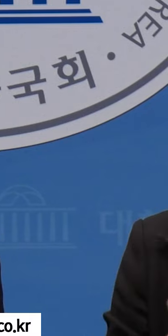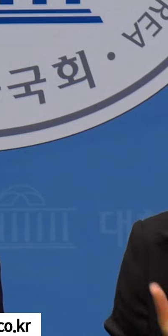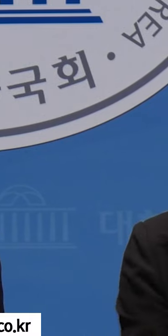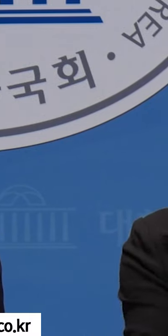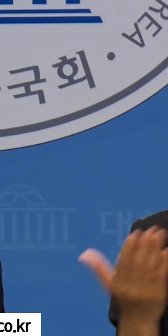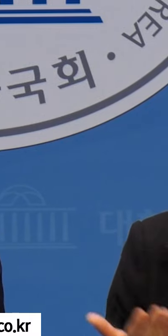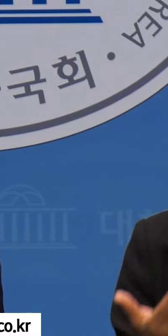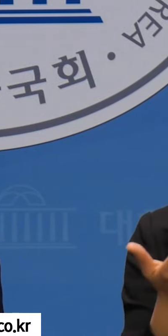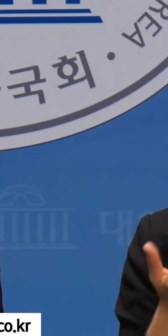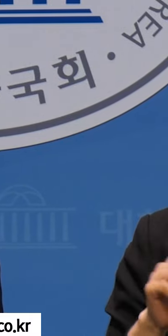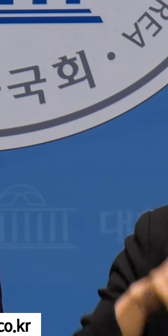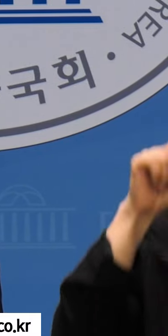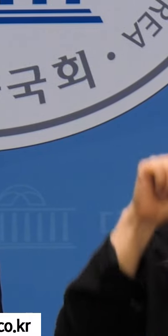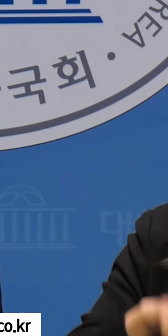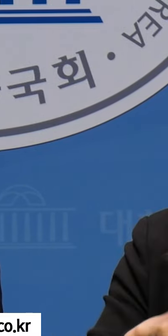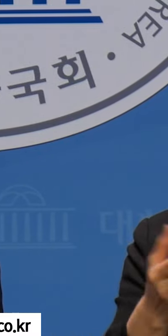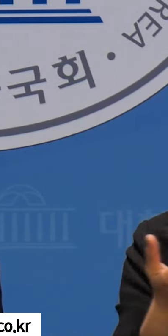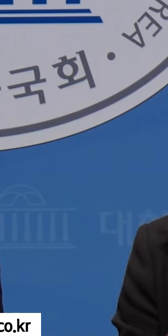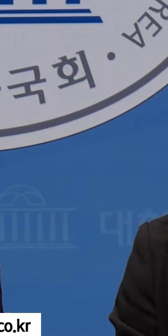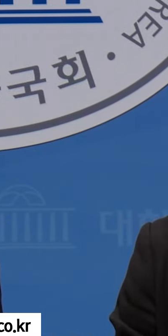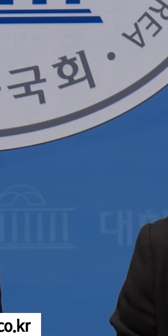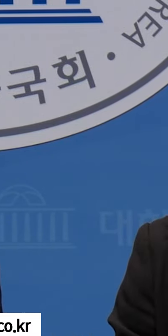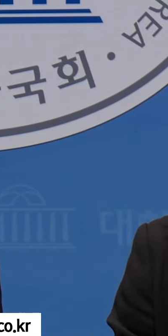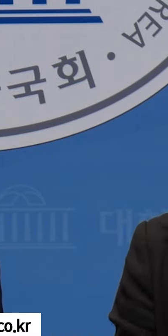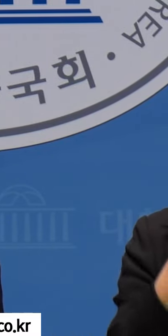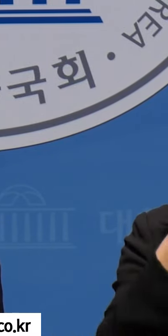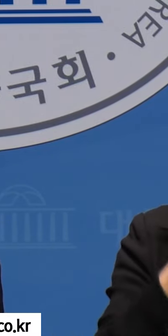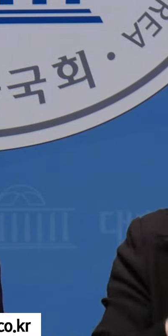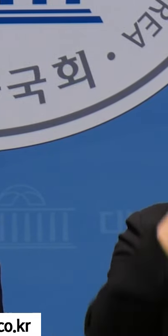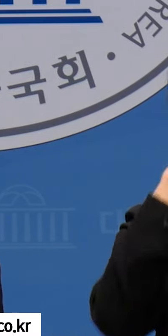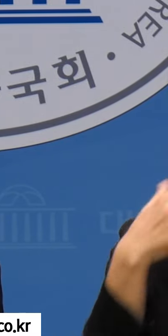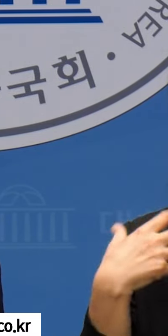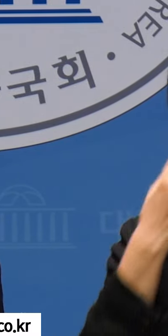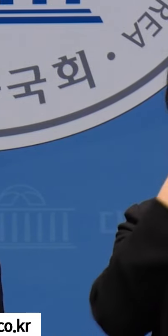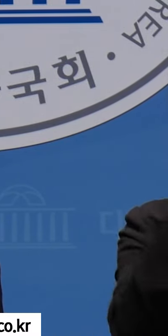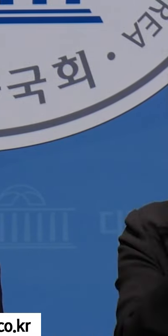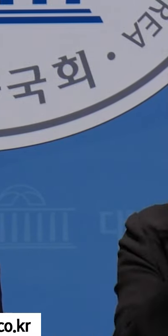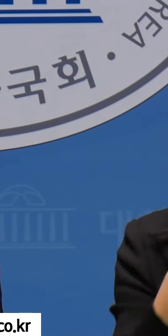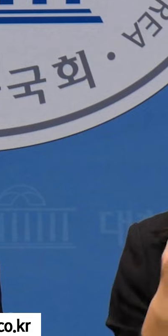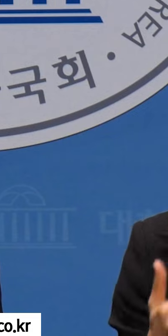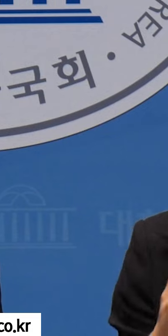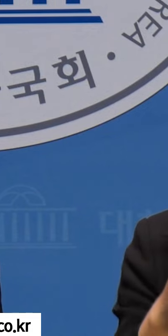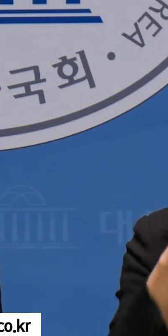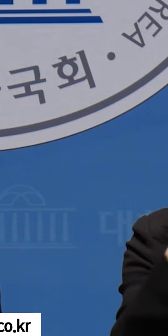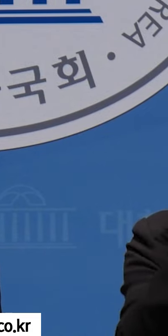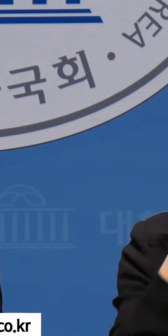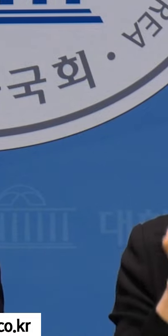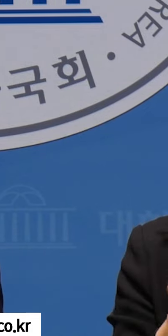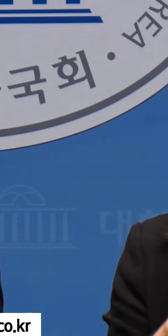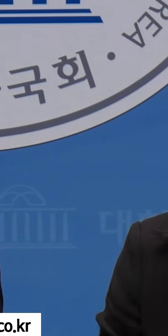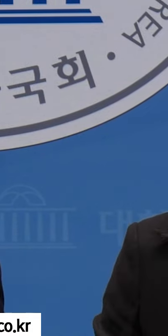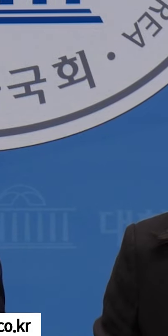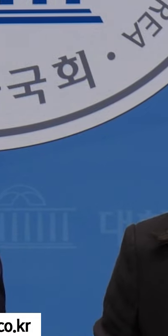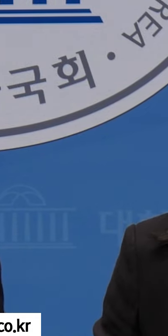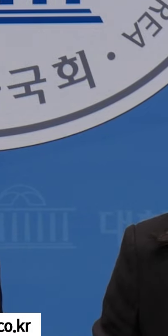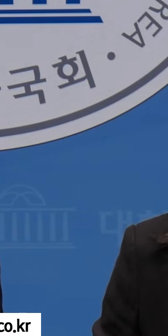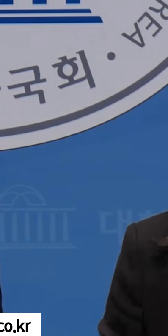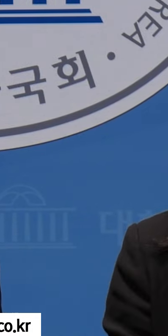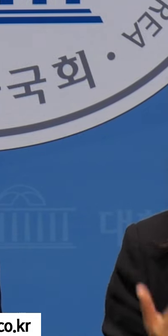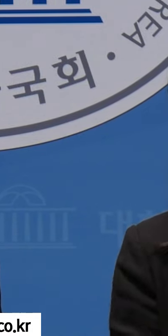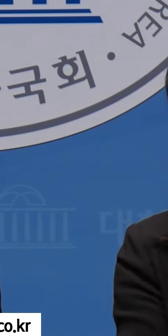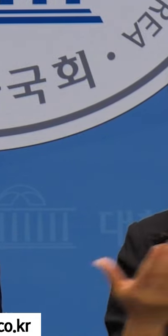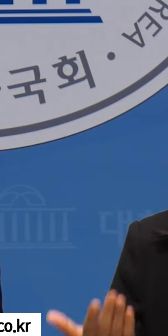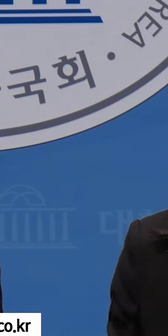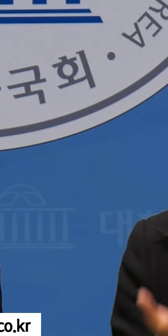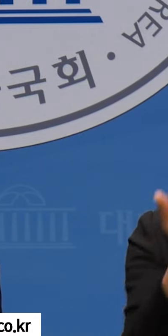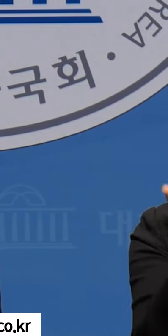여러분이 독도에 대한 관심을 높이는 것은 윤석열 정권의 폭주를 막는 첫 걸음이 될 것입니다. 국민